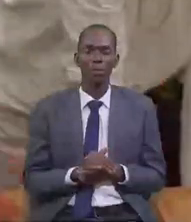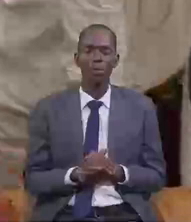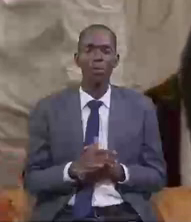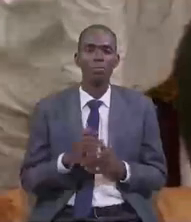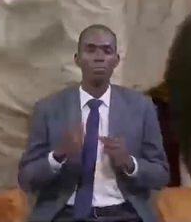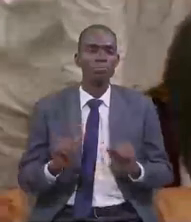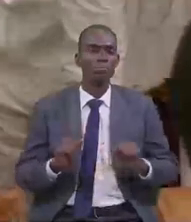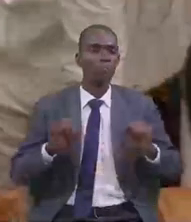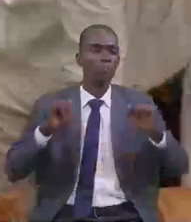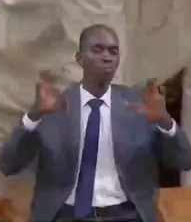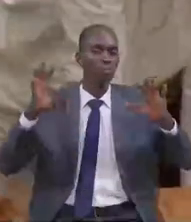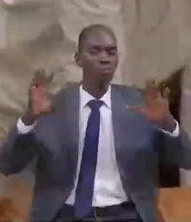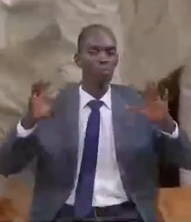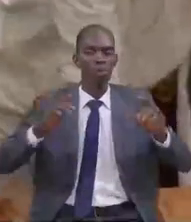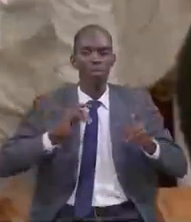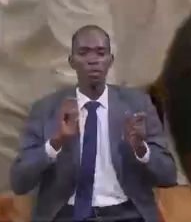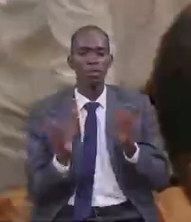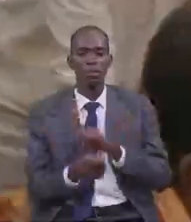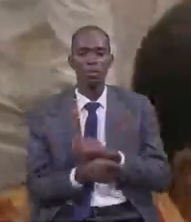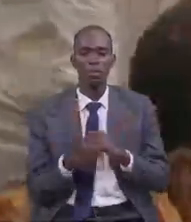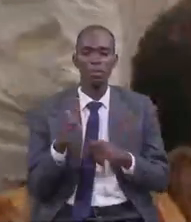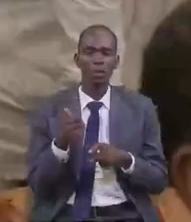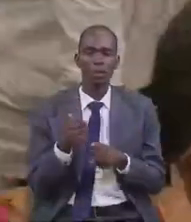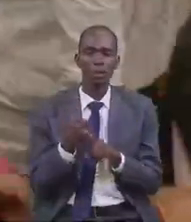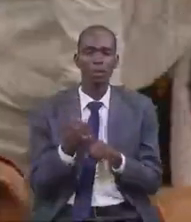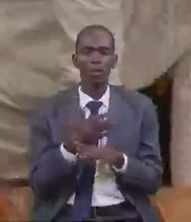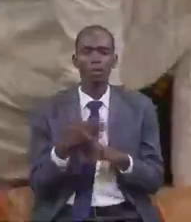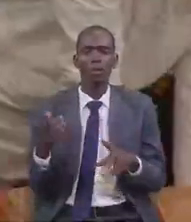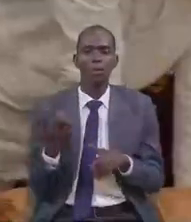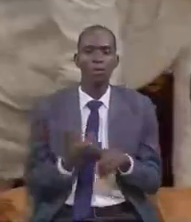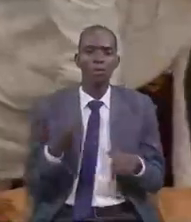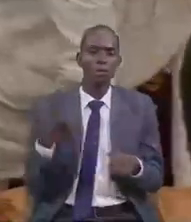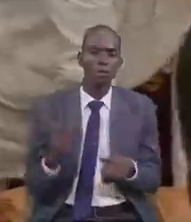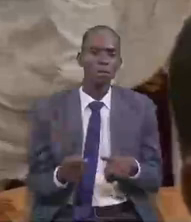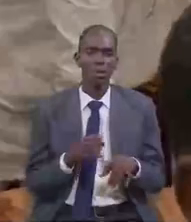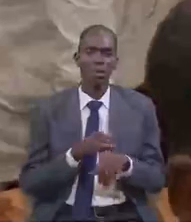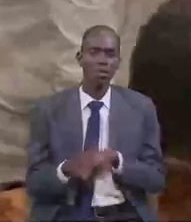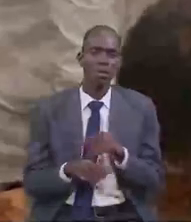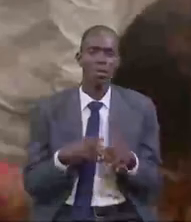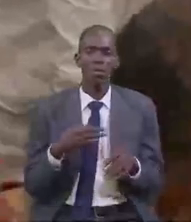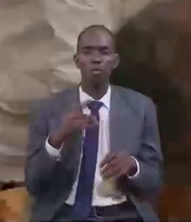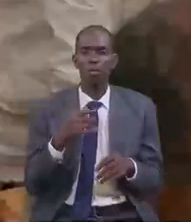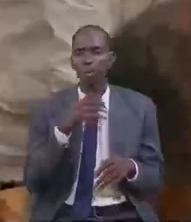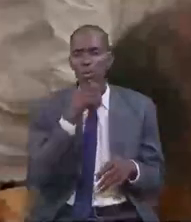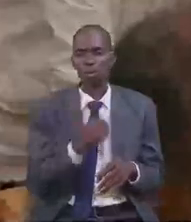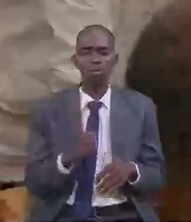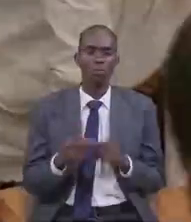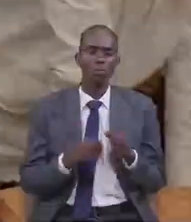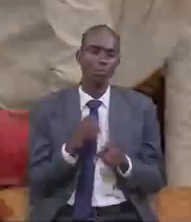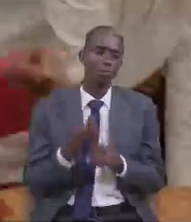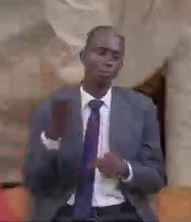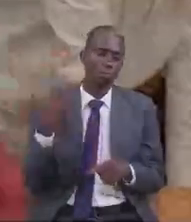de toutes les séductions et les mauvais détours, les magouilles